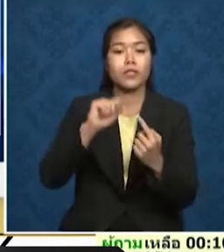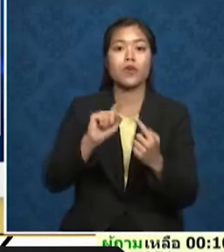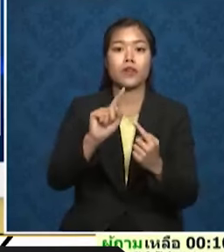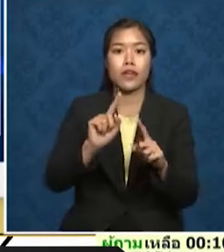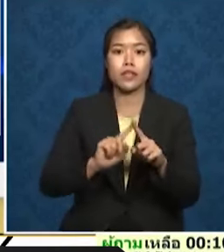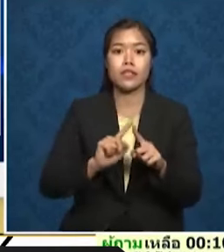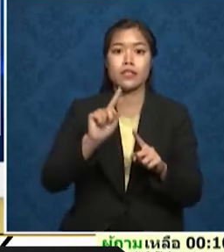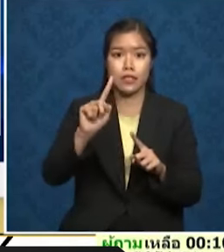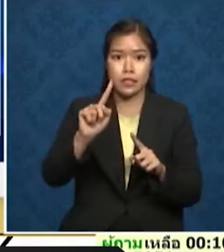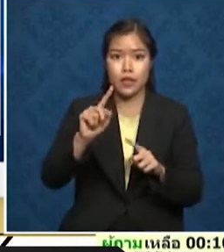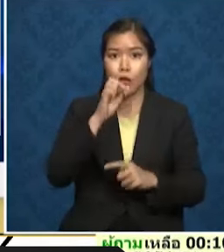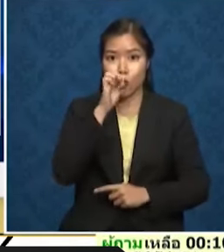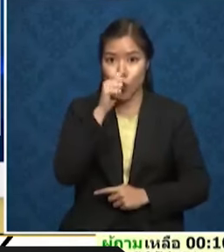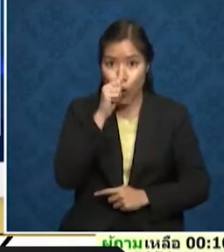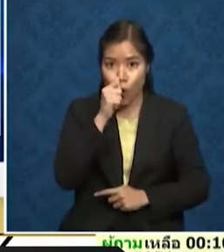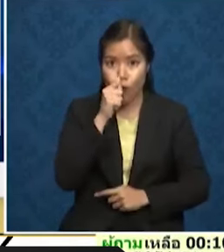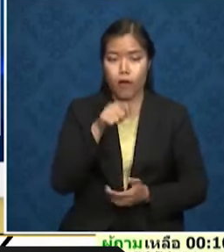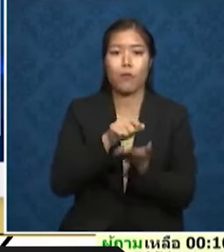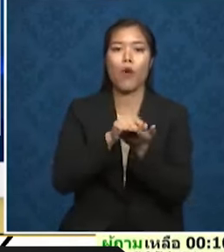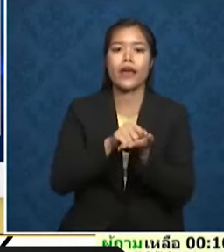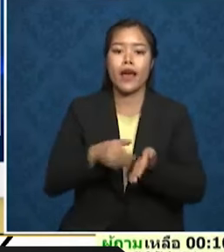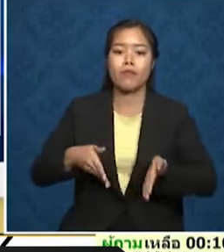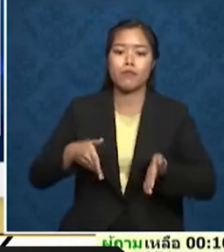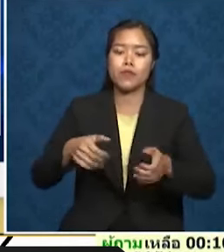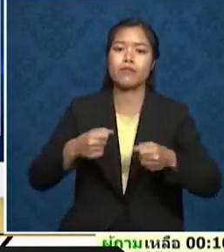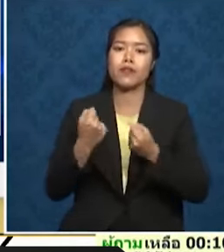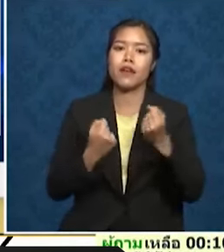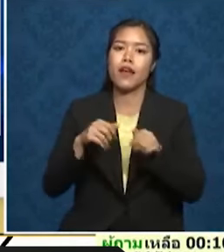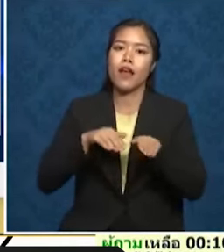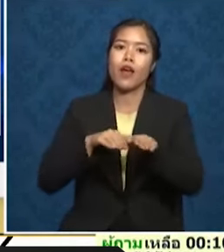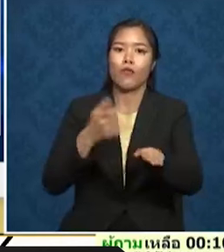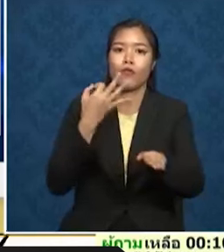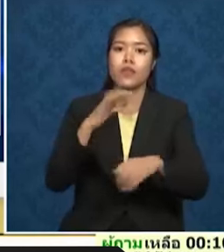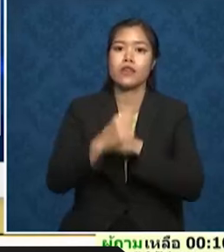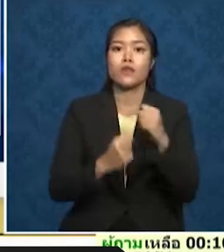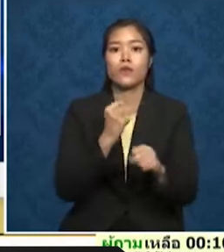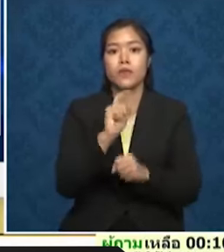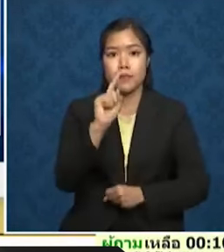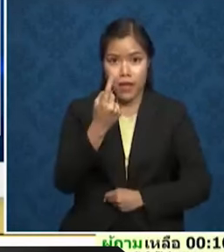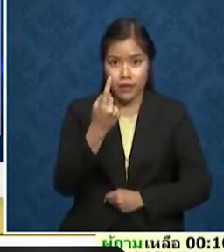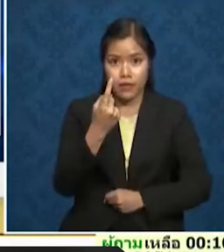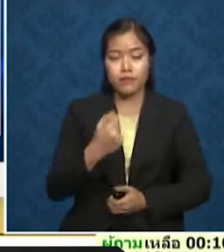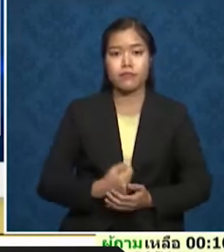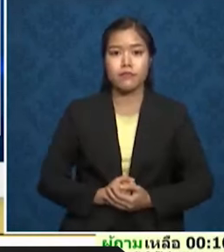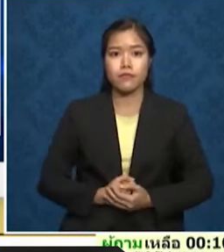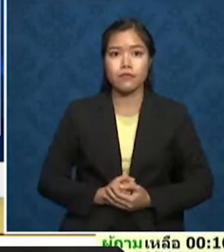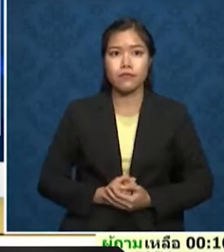สามารถที่จะเปิดทดลองให้บริการฟรีตลอดเส้นทางในช่วงเทศกาลปีใหม่นะคะถึ